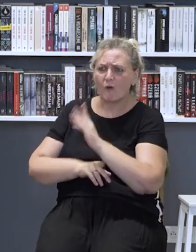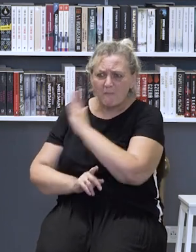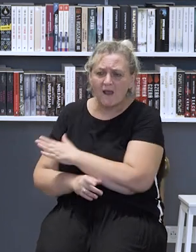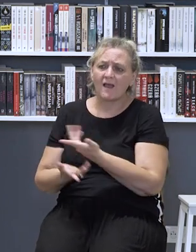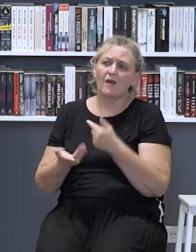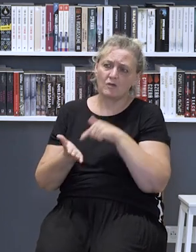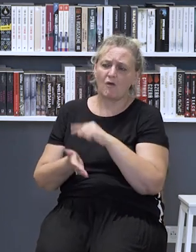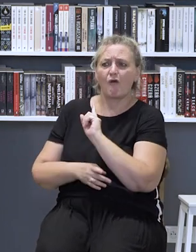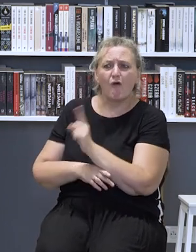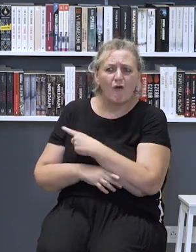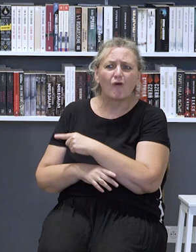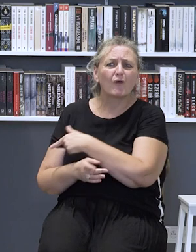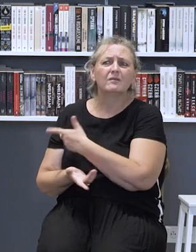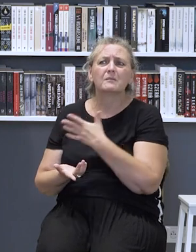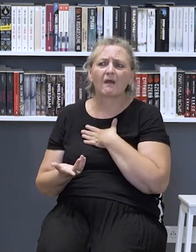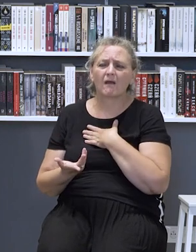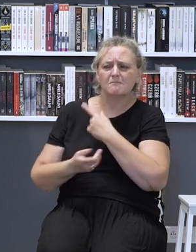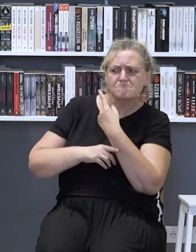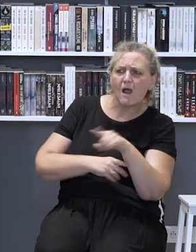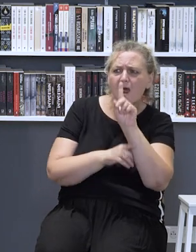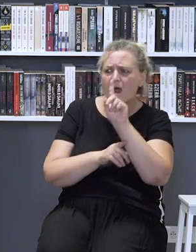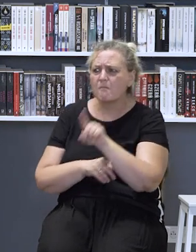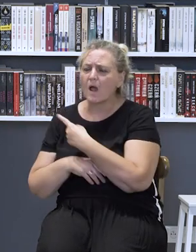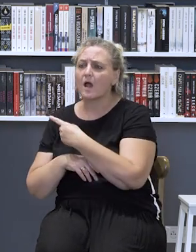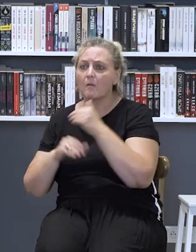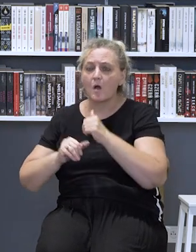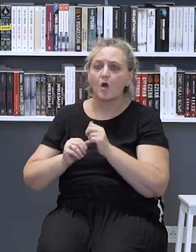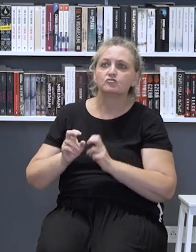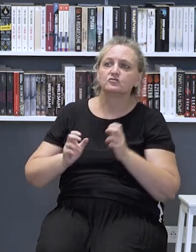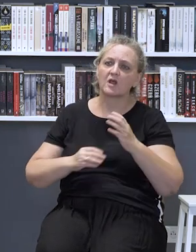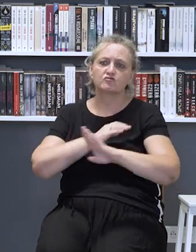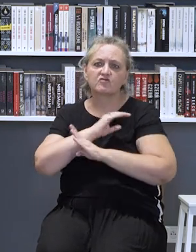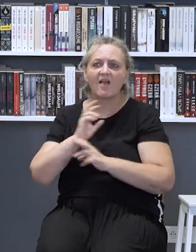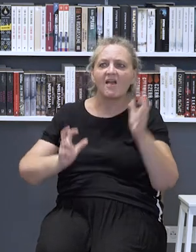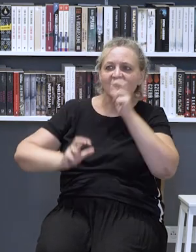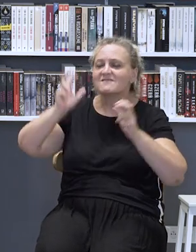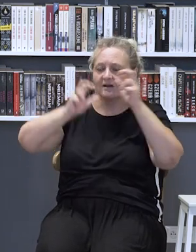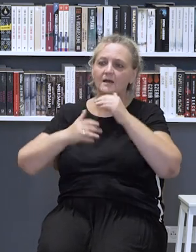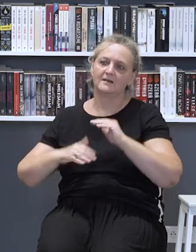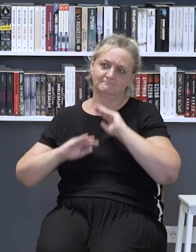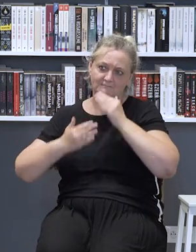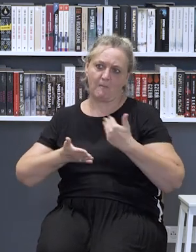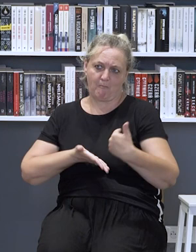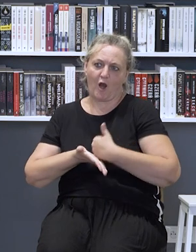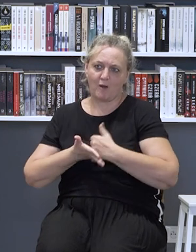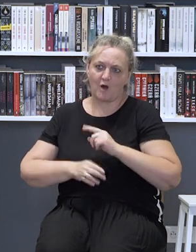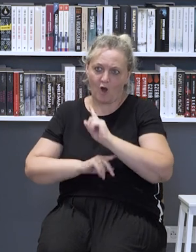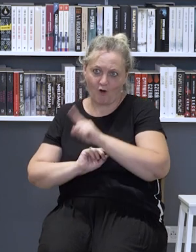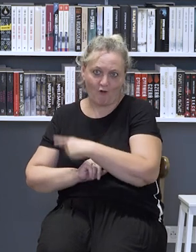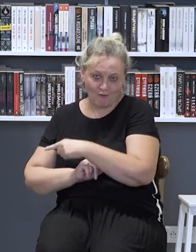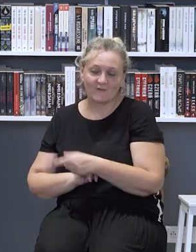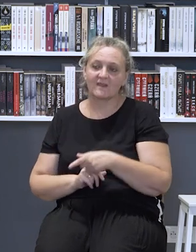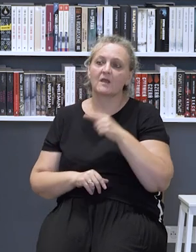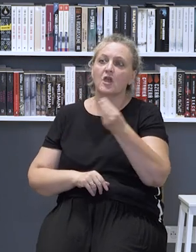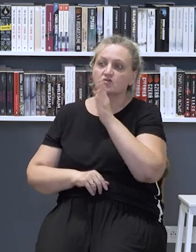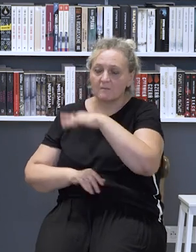I tym ogonem wywija nieźle i dzięki temu może łazić po drzewach i w ogóle przydaje mu się ten ogon. A oprócz tego ma jeszcze